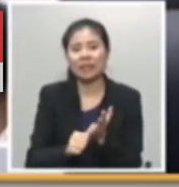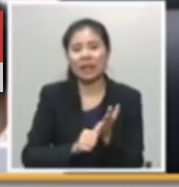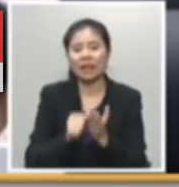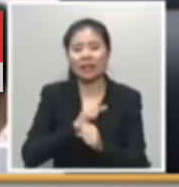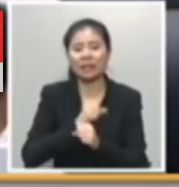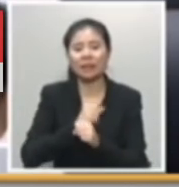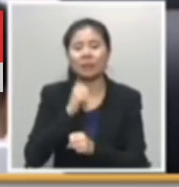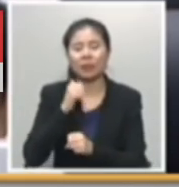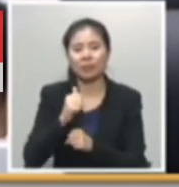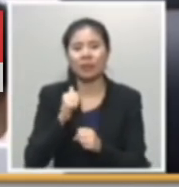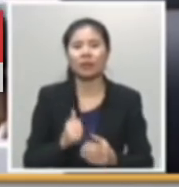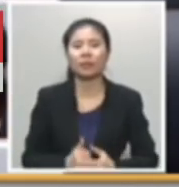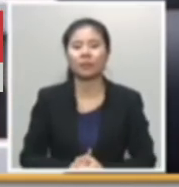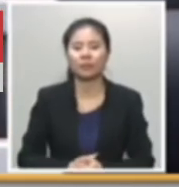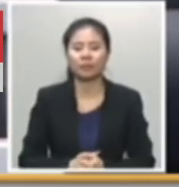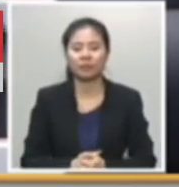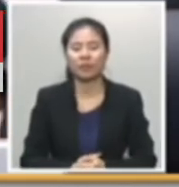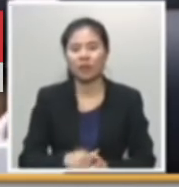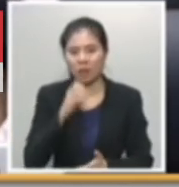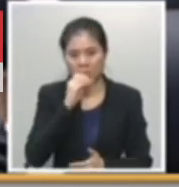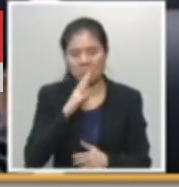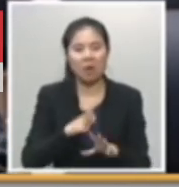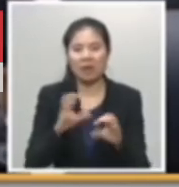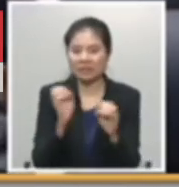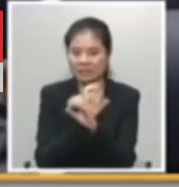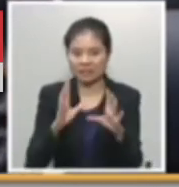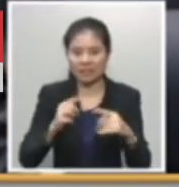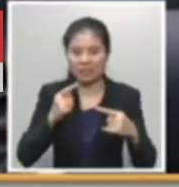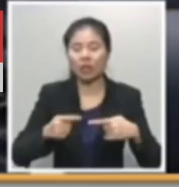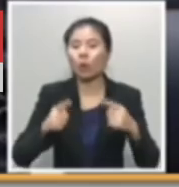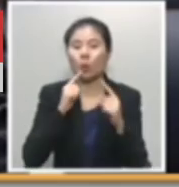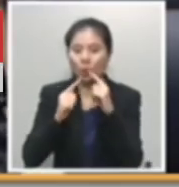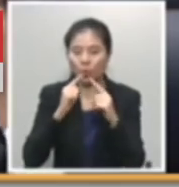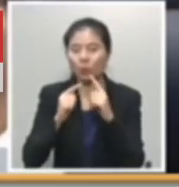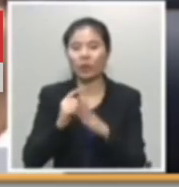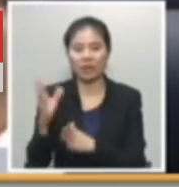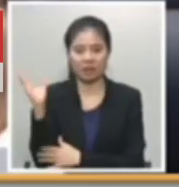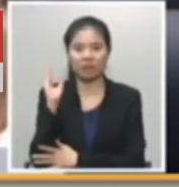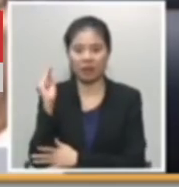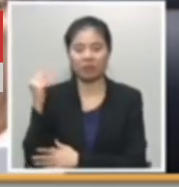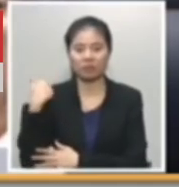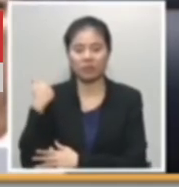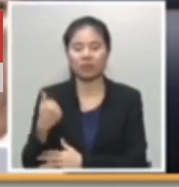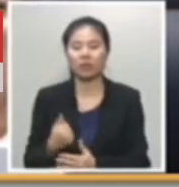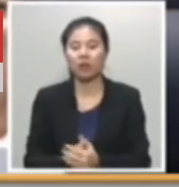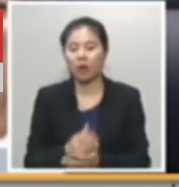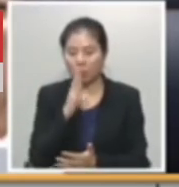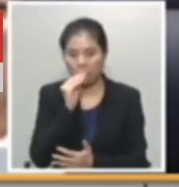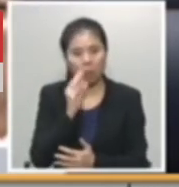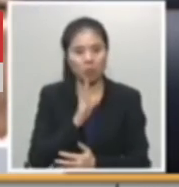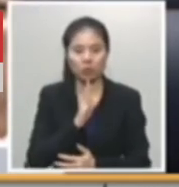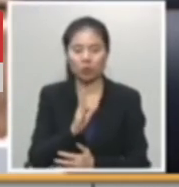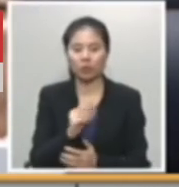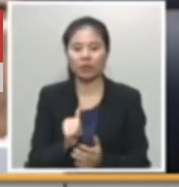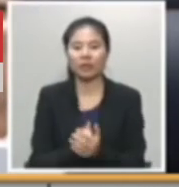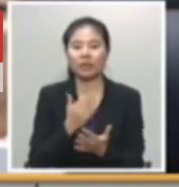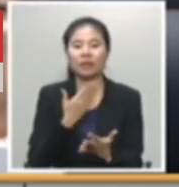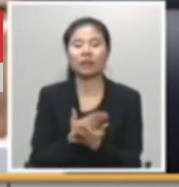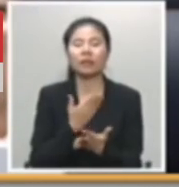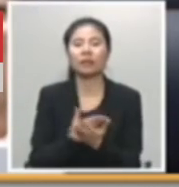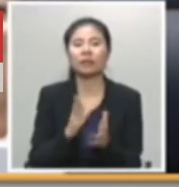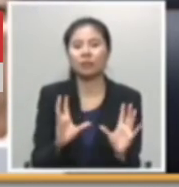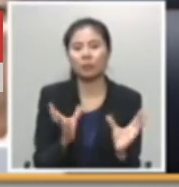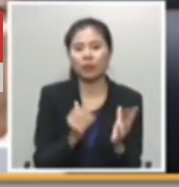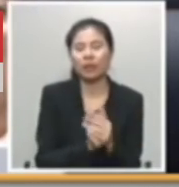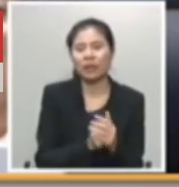ยนผมจะได้ฟัดกลับเลยแฉมาเลยนะผมอยากฟังแล้วก็อีกอย่างนึงเขาเรียกว่างบทิ้งทวนดึง